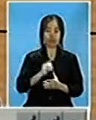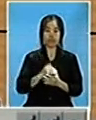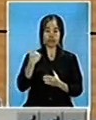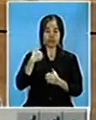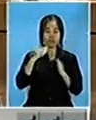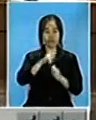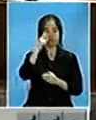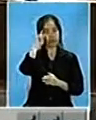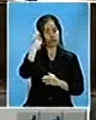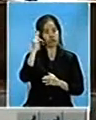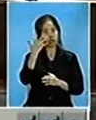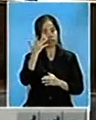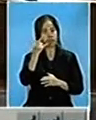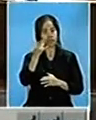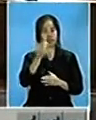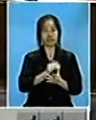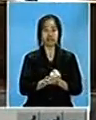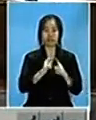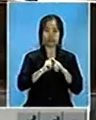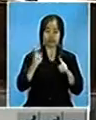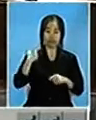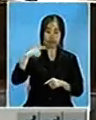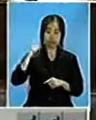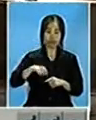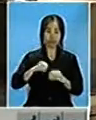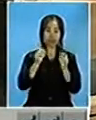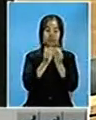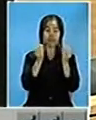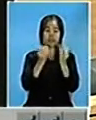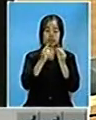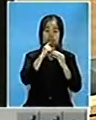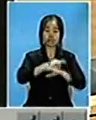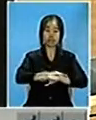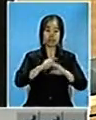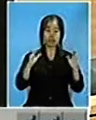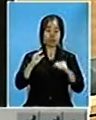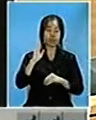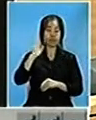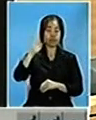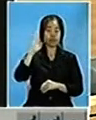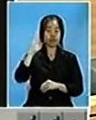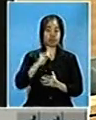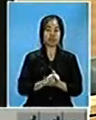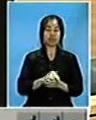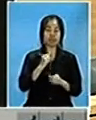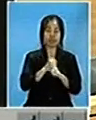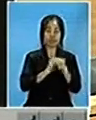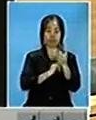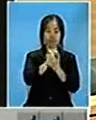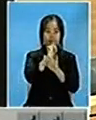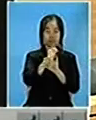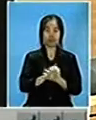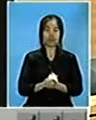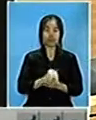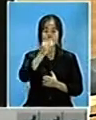รู้จักแต่เมื่อศาลรัฐธรรมนูญท่านวินิจฉัยและศาลยกคำร้องของบริษัทผมคิดว่าก็ชอบธรรมแล้วเพรา